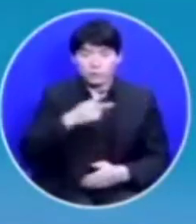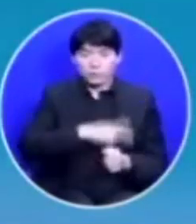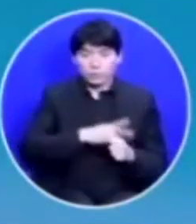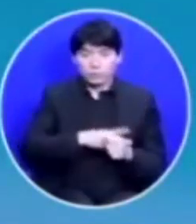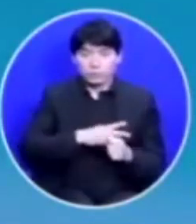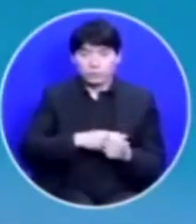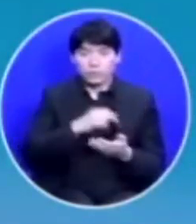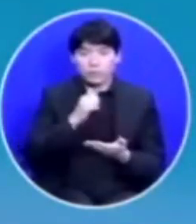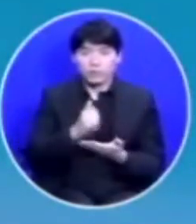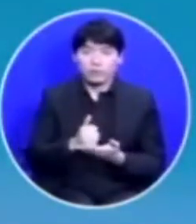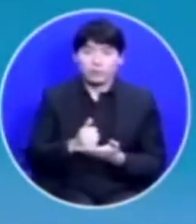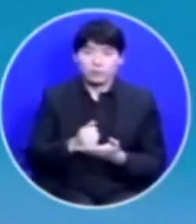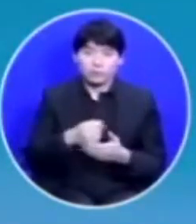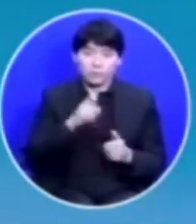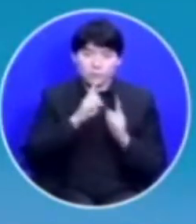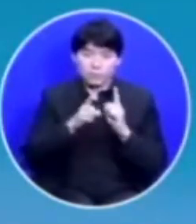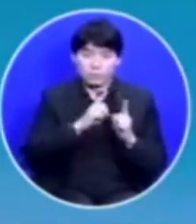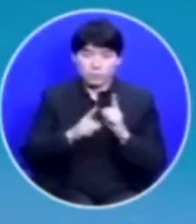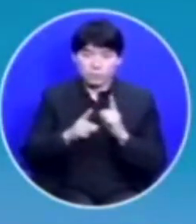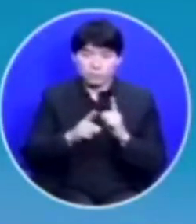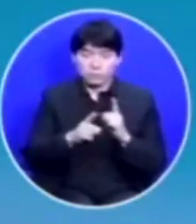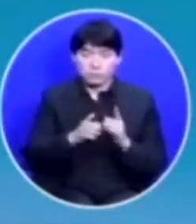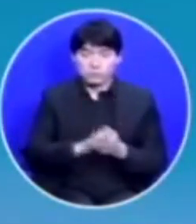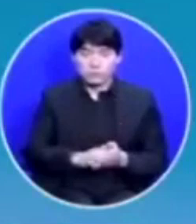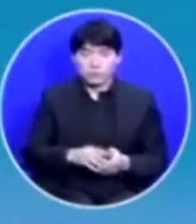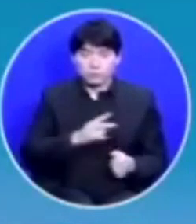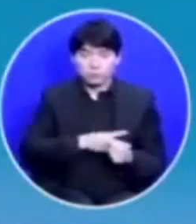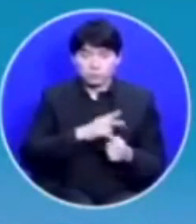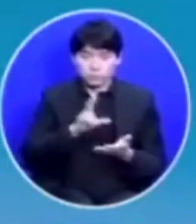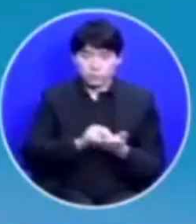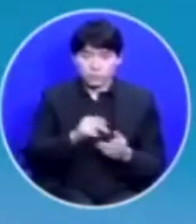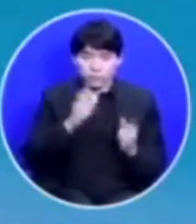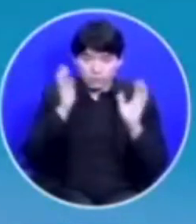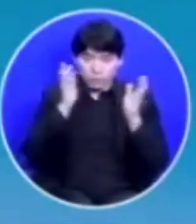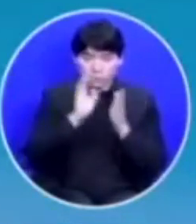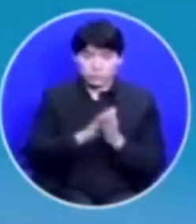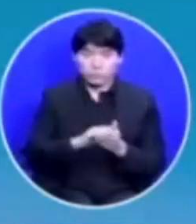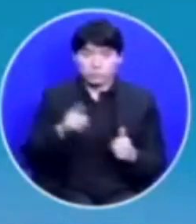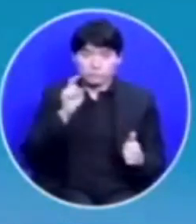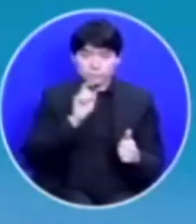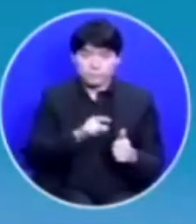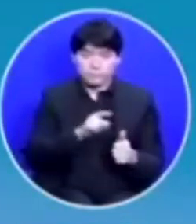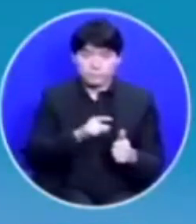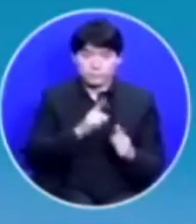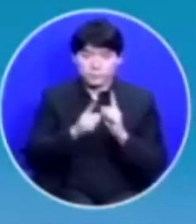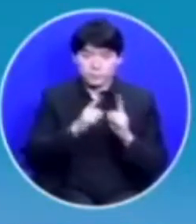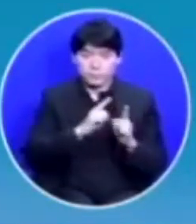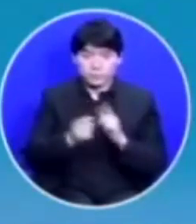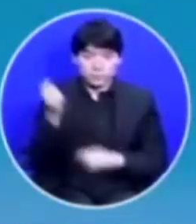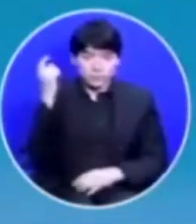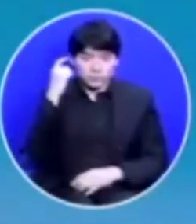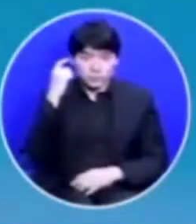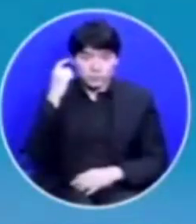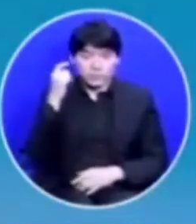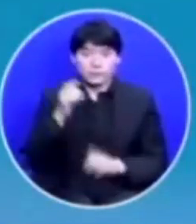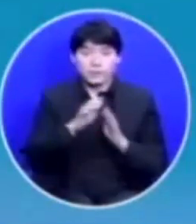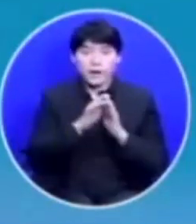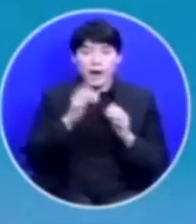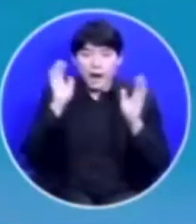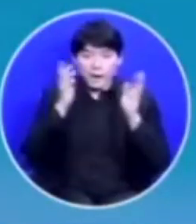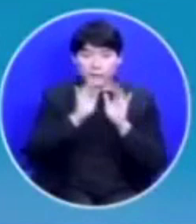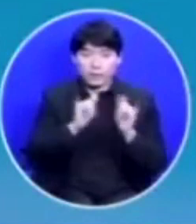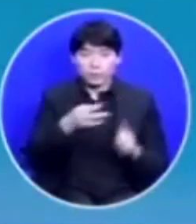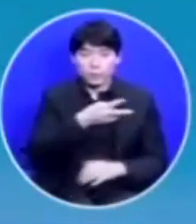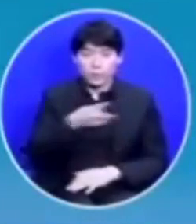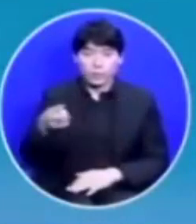가르칠 수 없는 문제 하라고 낙인 찍혀서 13살 때 퇴학을 당한 이 아이가 바로 토마스 에디슨 입니다